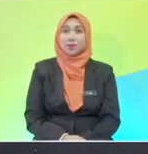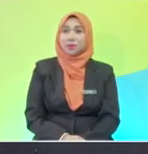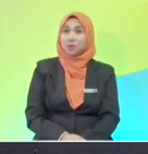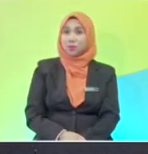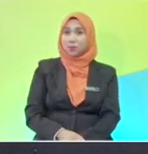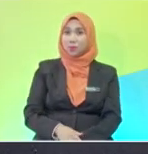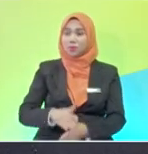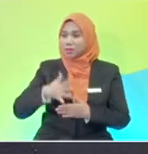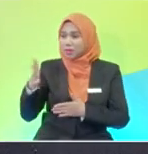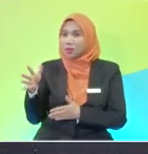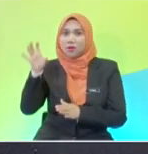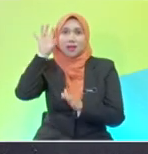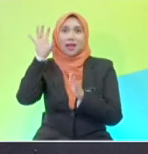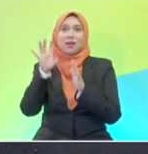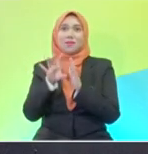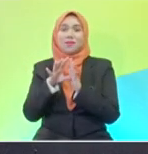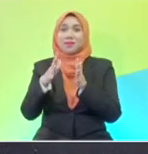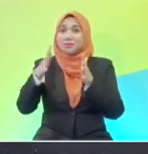lagi besar